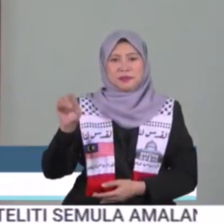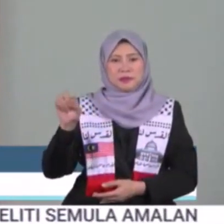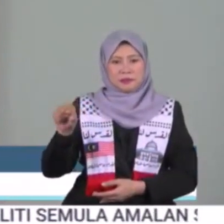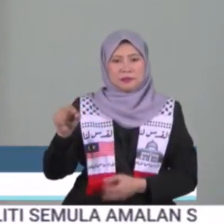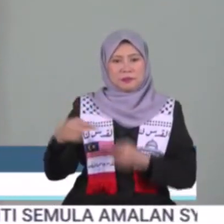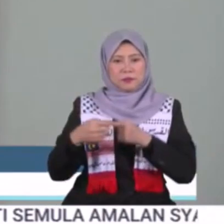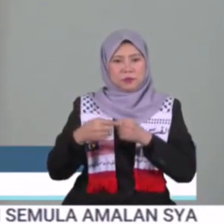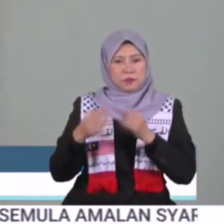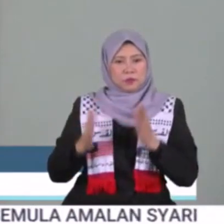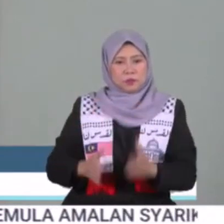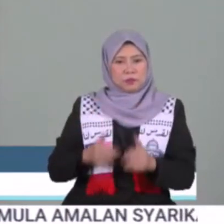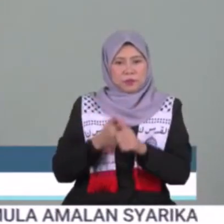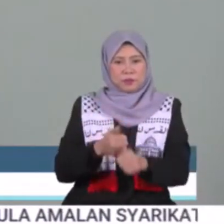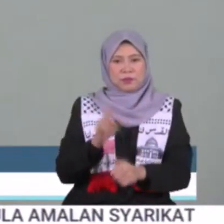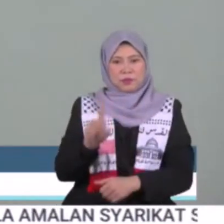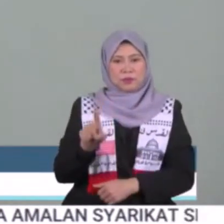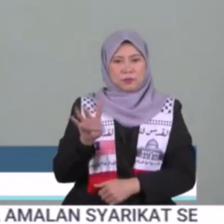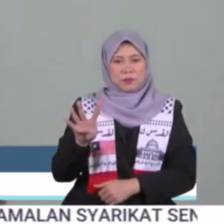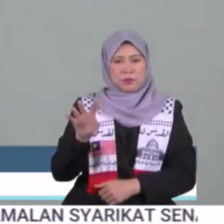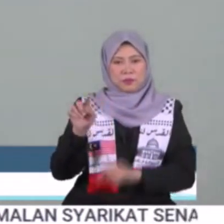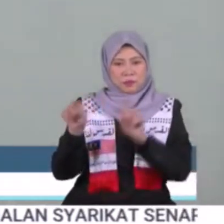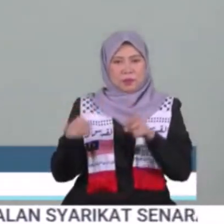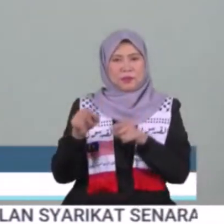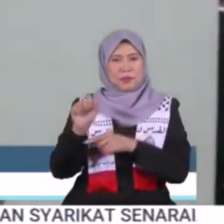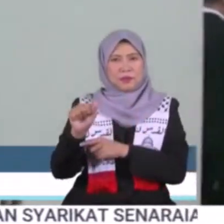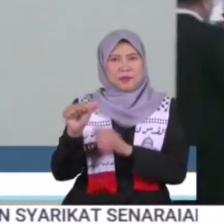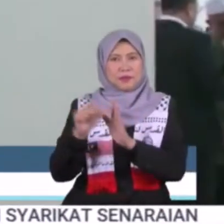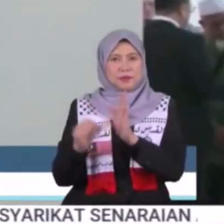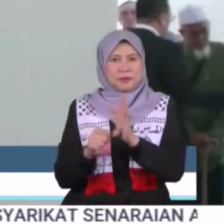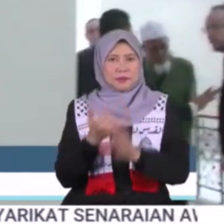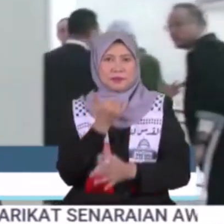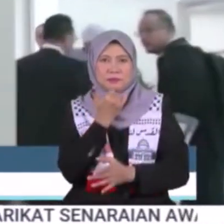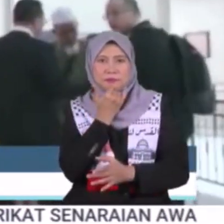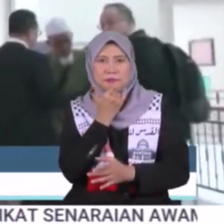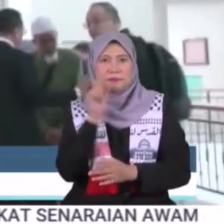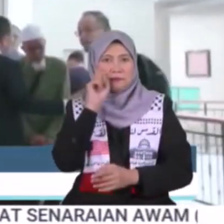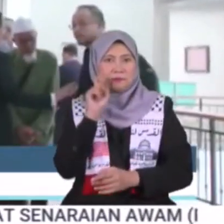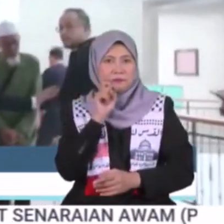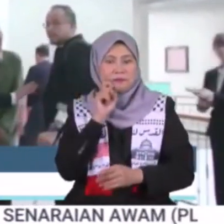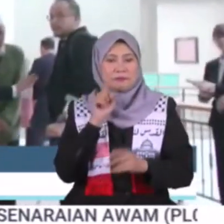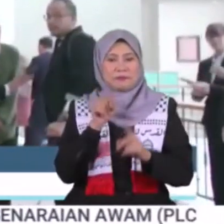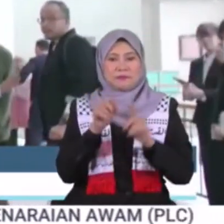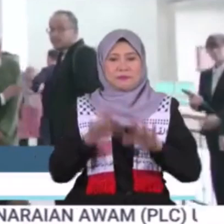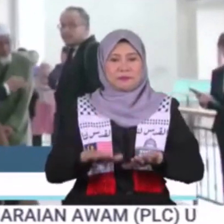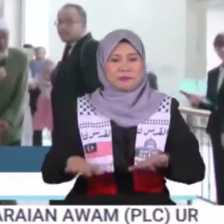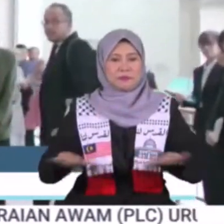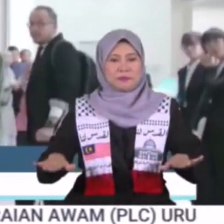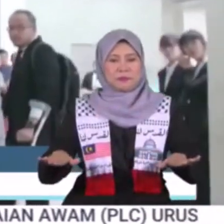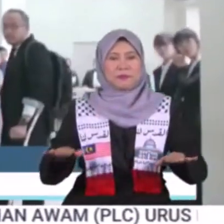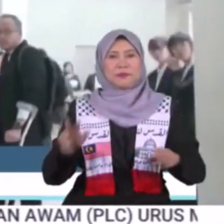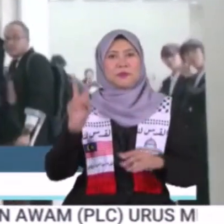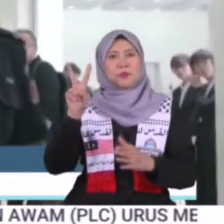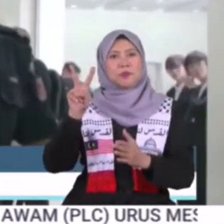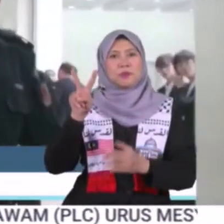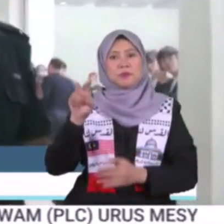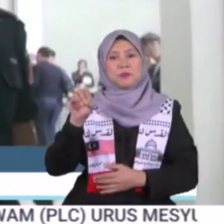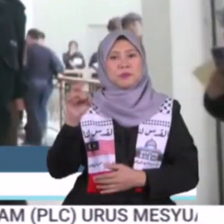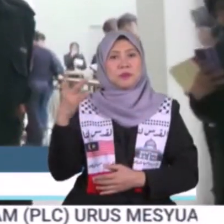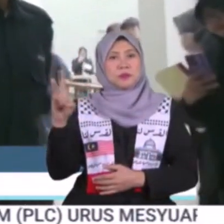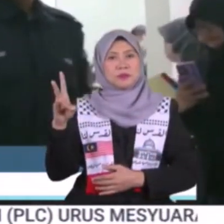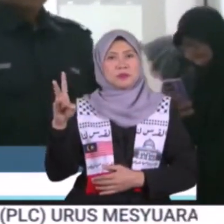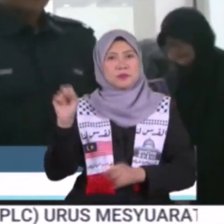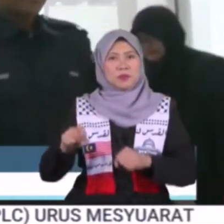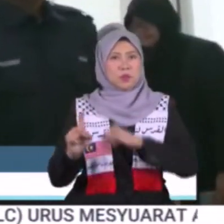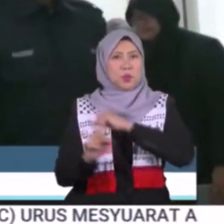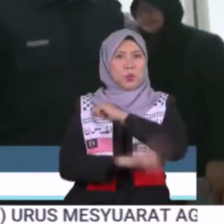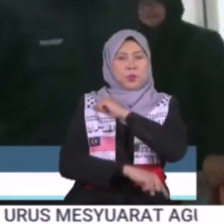Tertuduh didakwa mengikut Seksyen 14-A Akta Kesalahan-Kesalahan Seksual Terhadap Kanak-Kanak 2017 dan